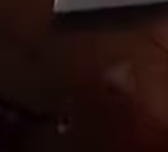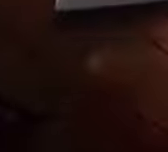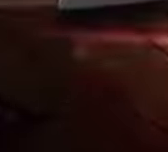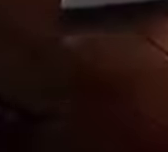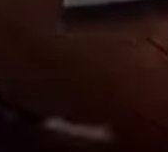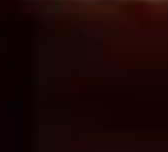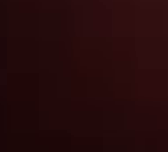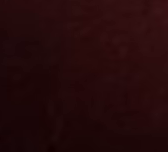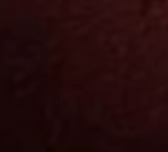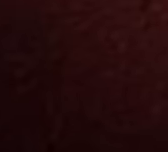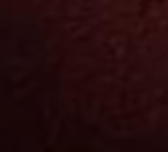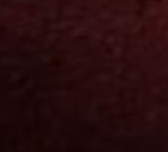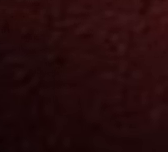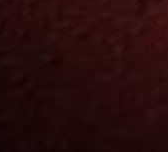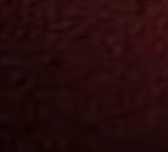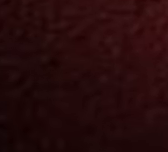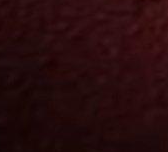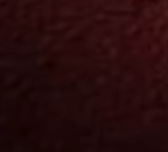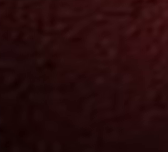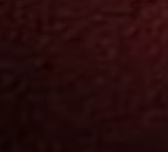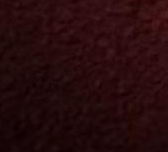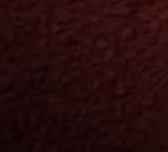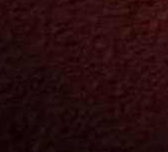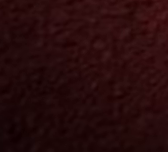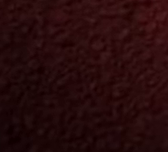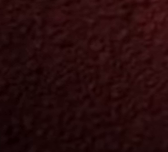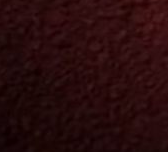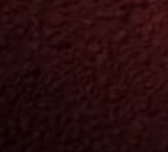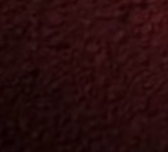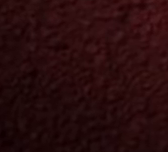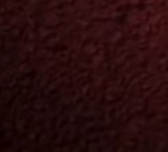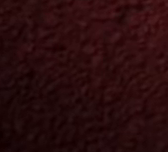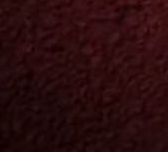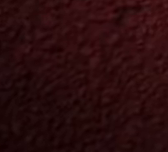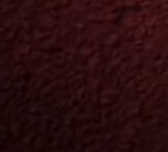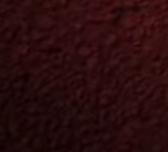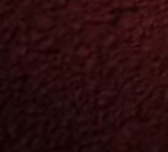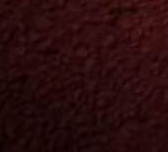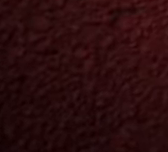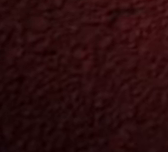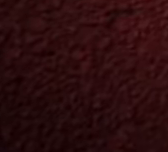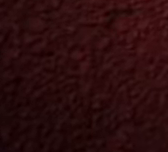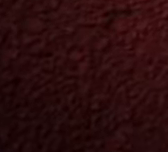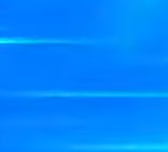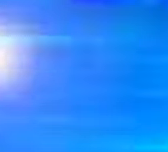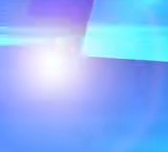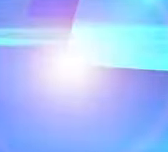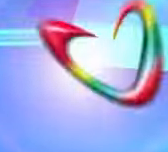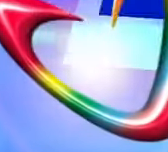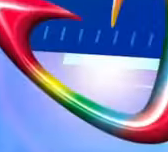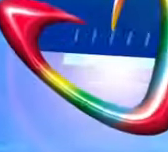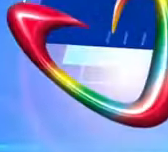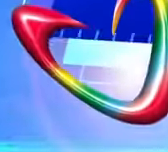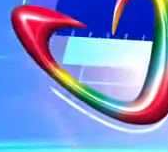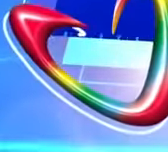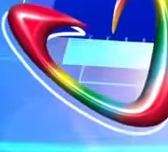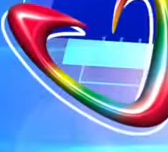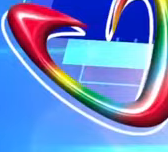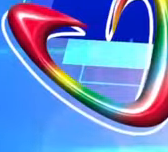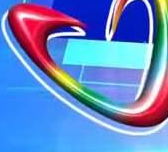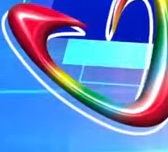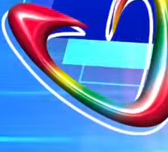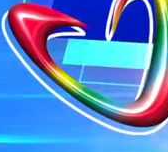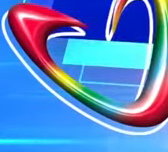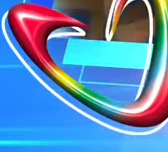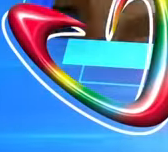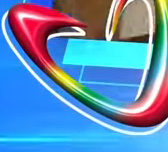Black Rider, weeknights on GMA, GTV, and Pinoy Hits. Maging saksi sa may